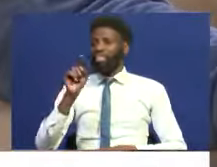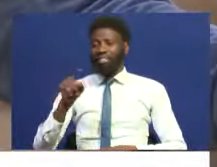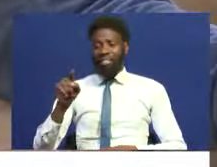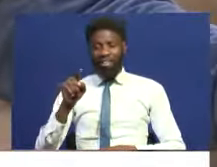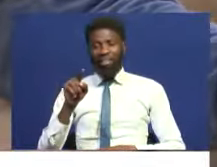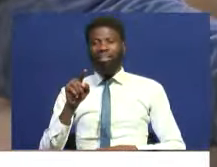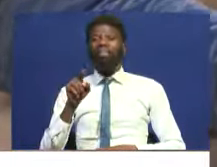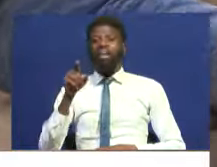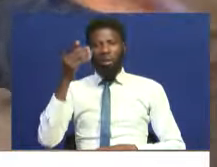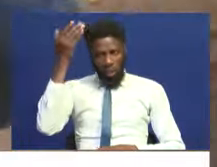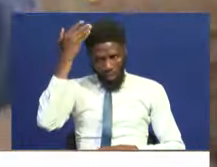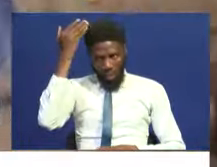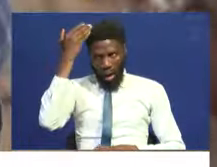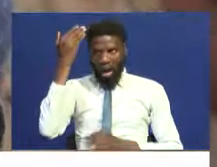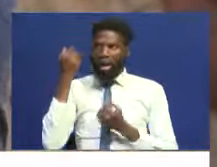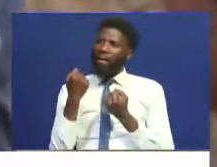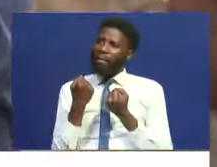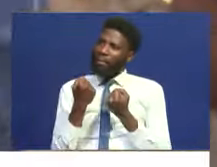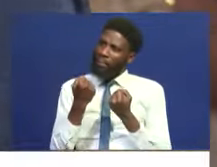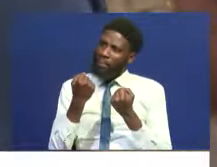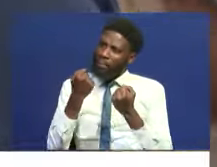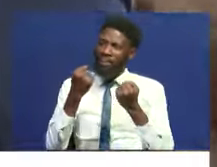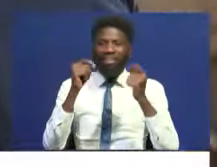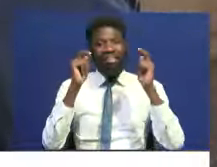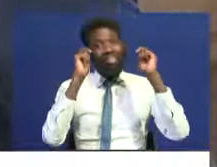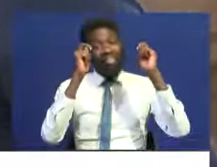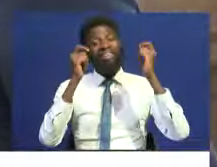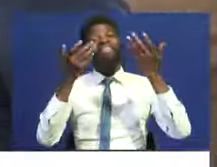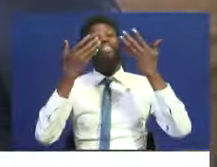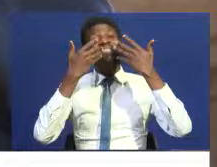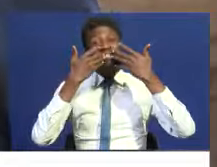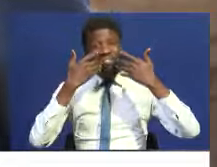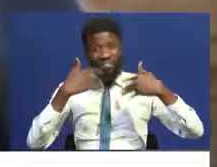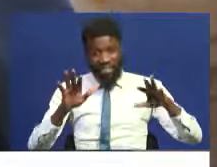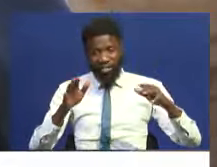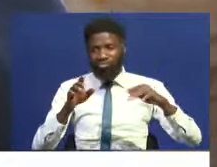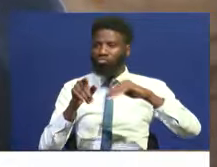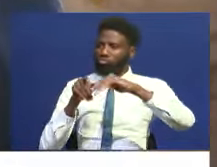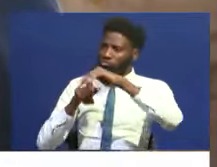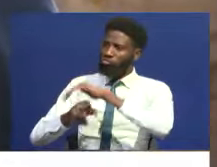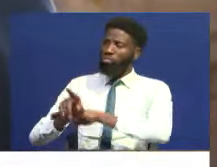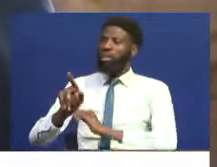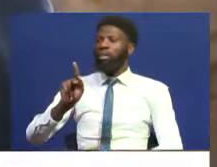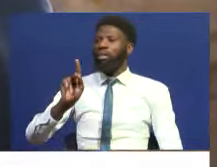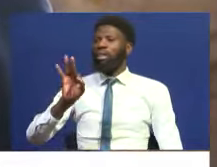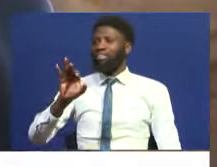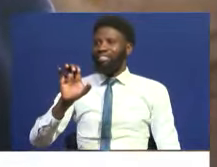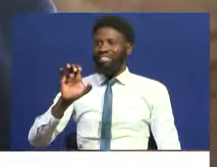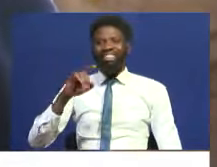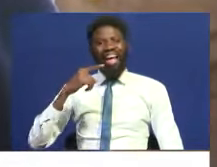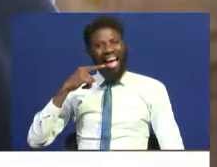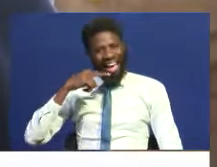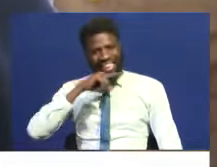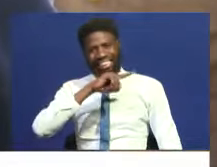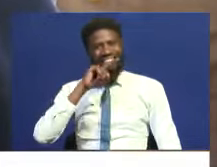Uber. Wanatoka maandamano, wanaingia KFC kukula kuku na minofu.